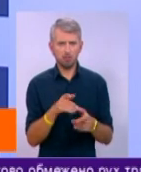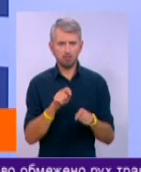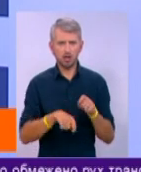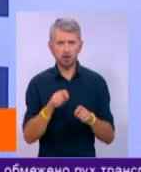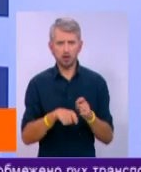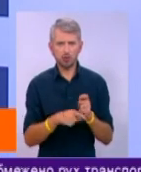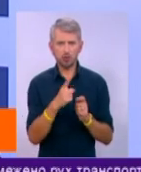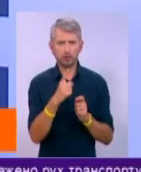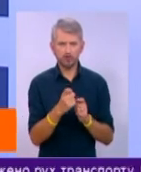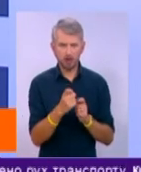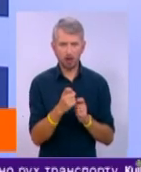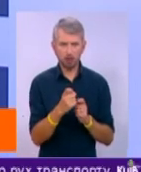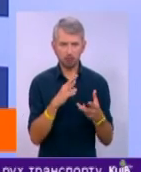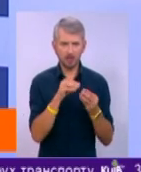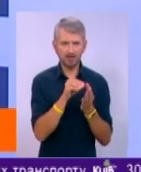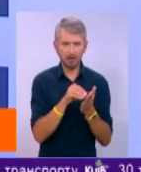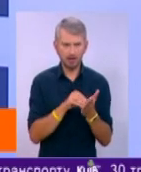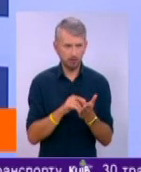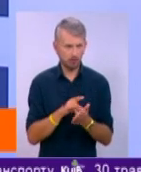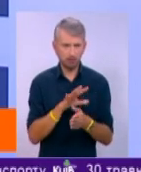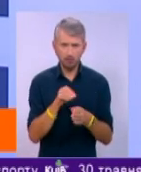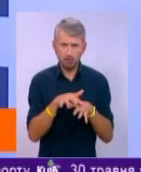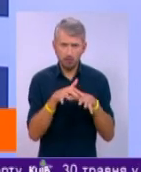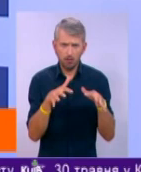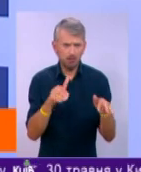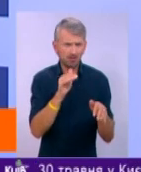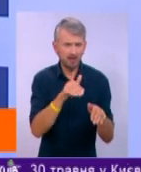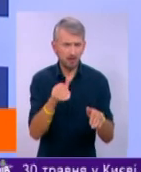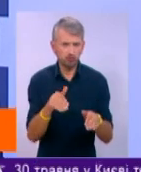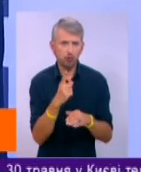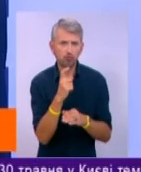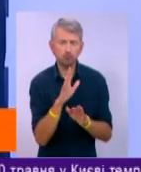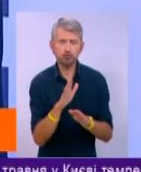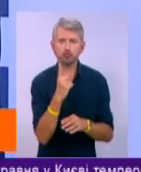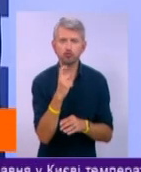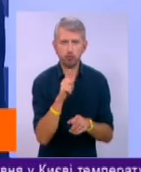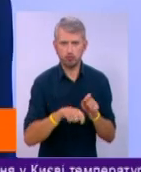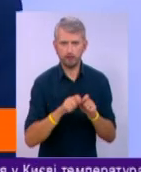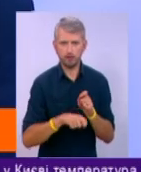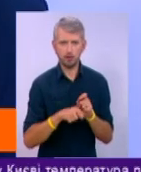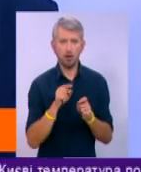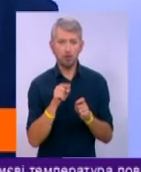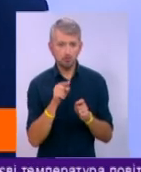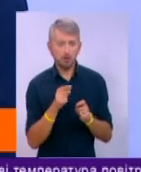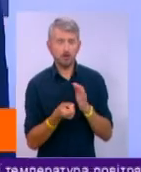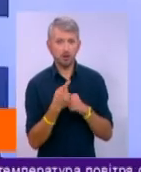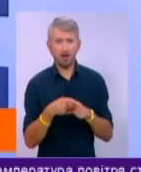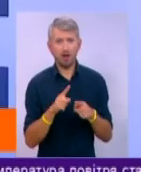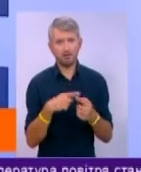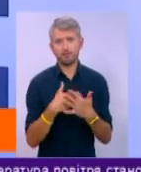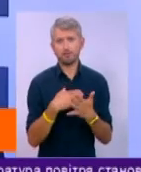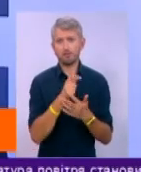перевірку 100 декларацій із цього масиву. Ну, це, і тому у цей спосіб і уникає, а це індульгенція.